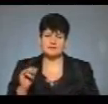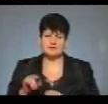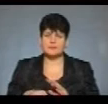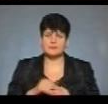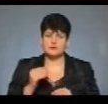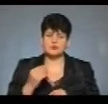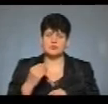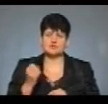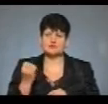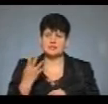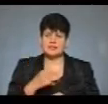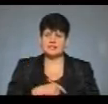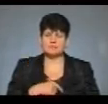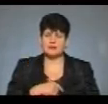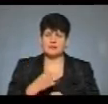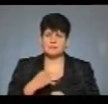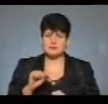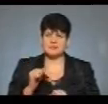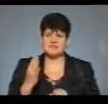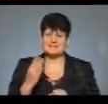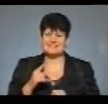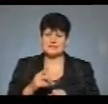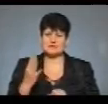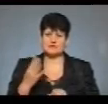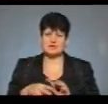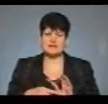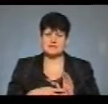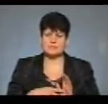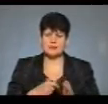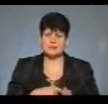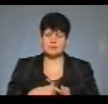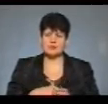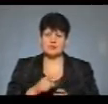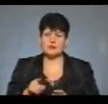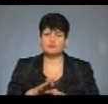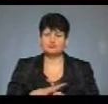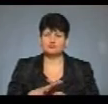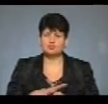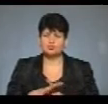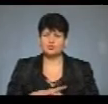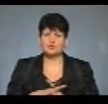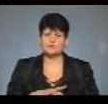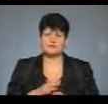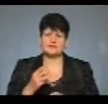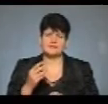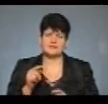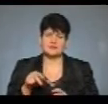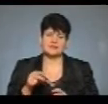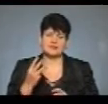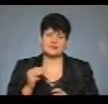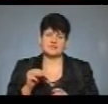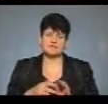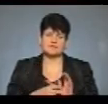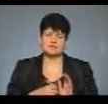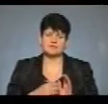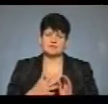14 депутатів, які перемогли з 47 кандидатів. У громаді діяло 9 дільниць, на яких зареєстровано